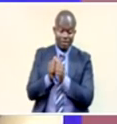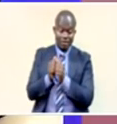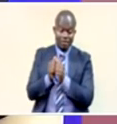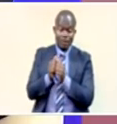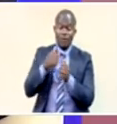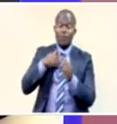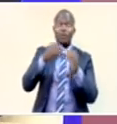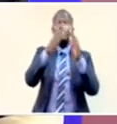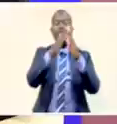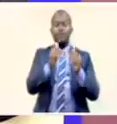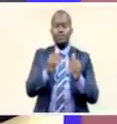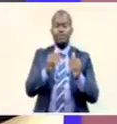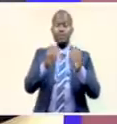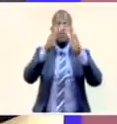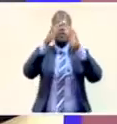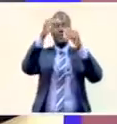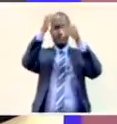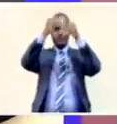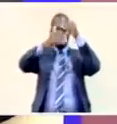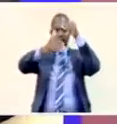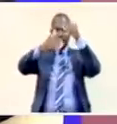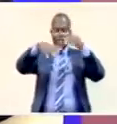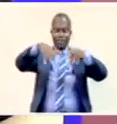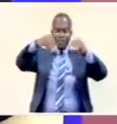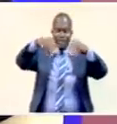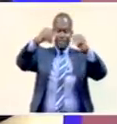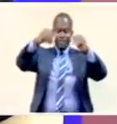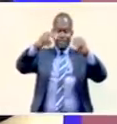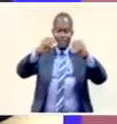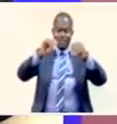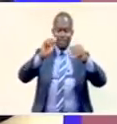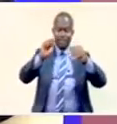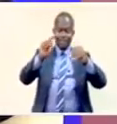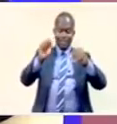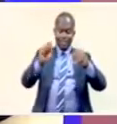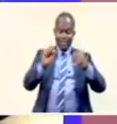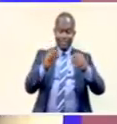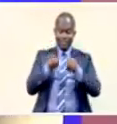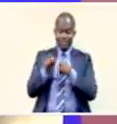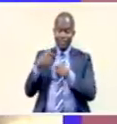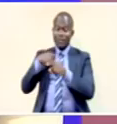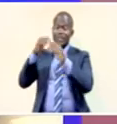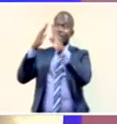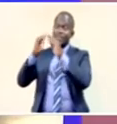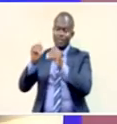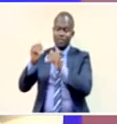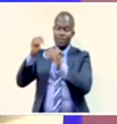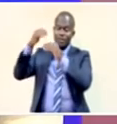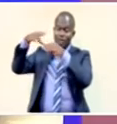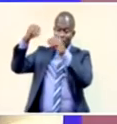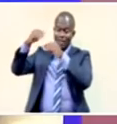ufite inzu ishakaje ubwatsi nyakatsi nyakatsi nawe ukagira indi nzu ishakaje